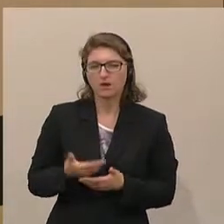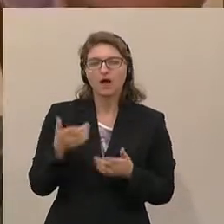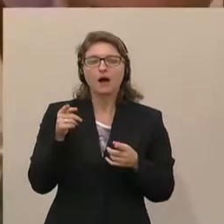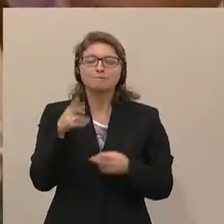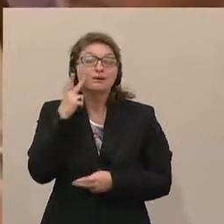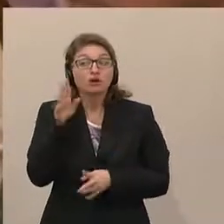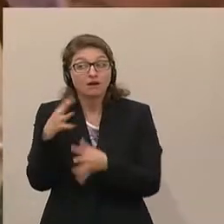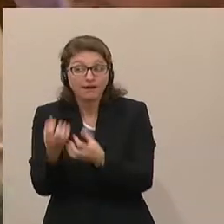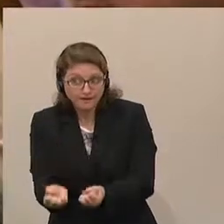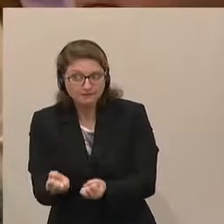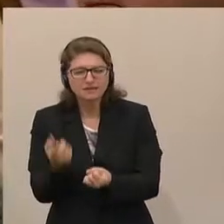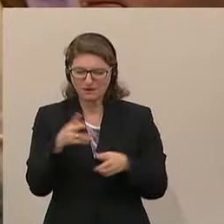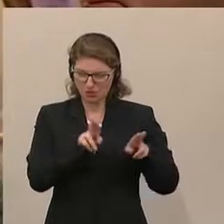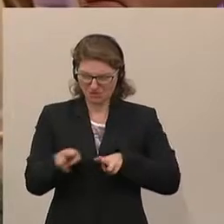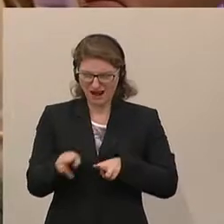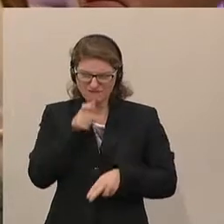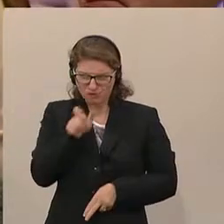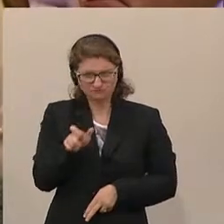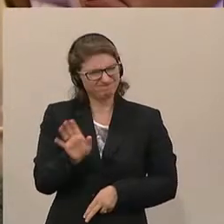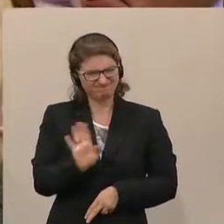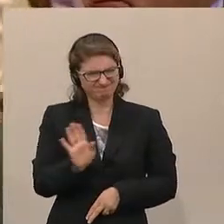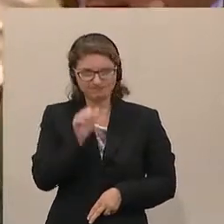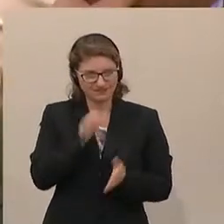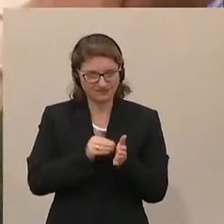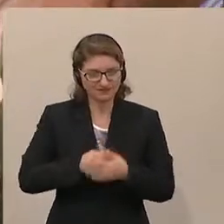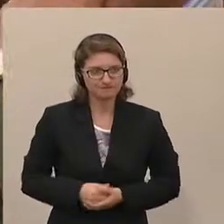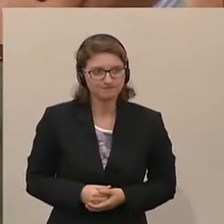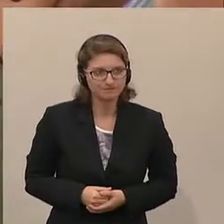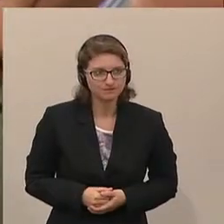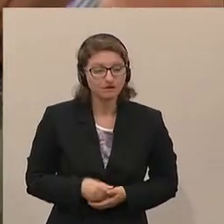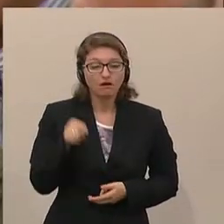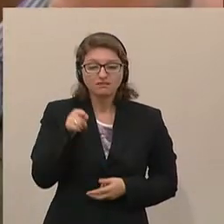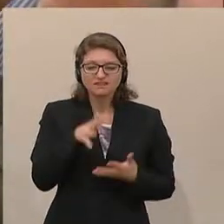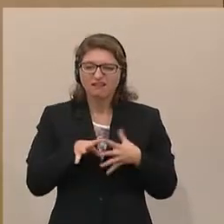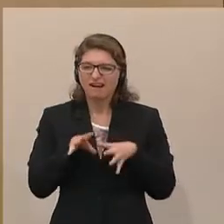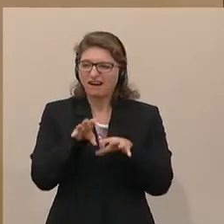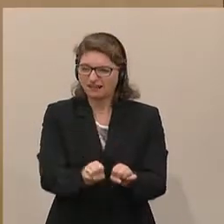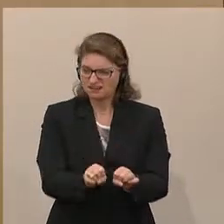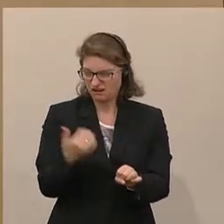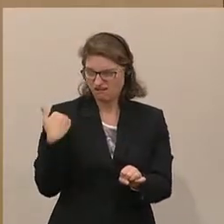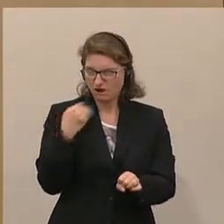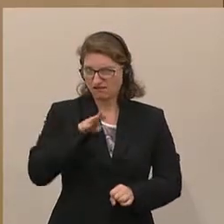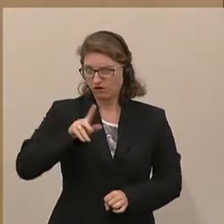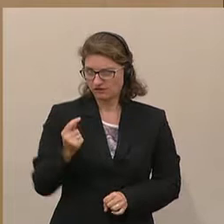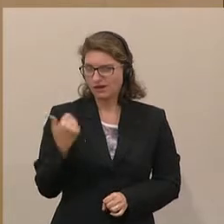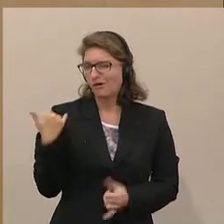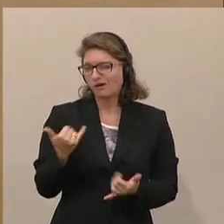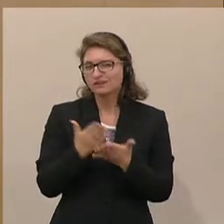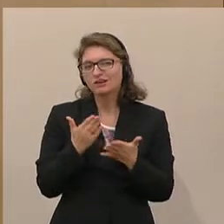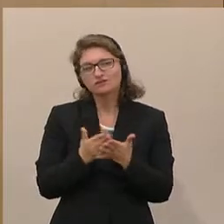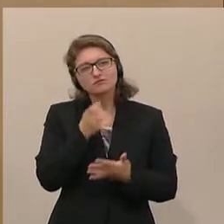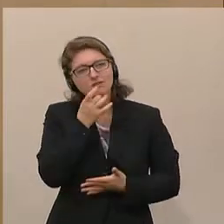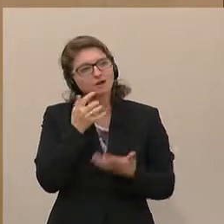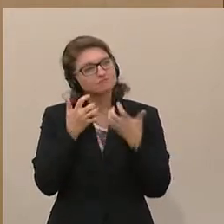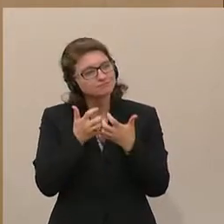sagen. Diese Razzia im BVD, die heute schon ausführlich geschildert wurde, hat nicht nur